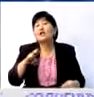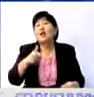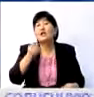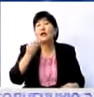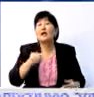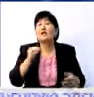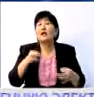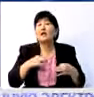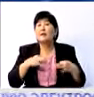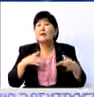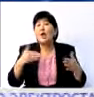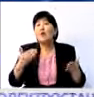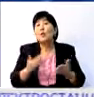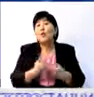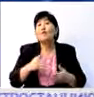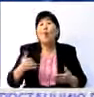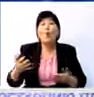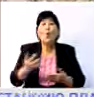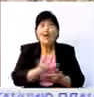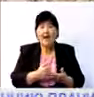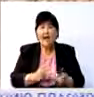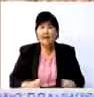Жалагашцы отмечают праздник нового урожая.